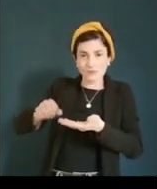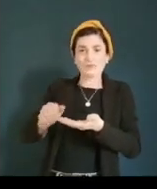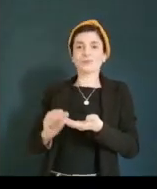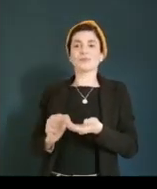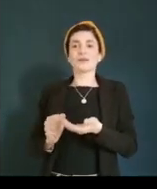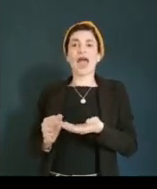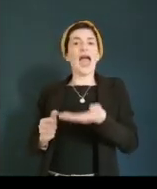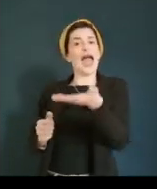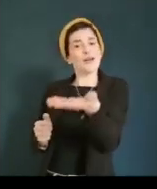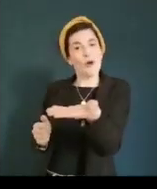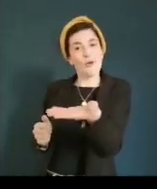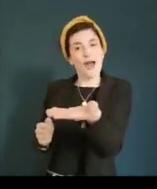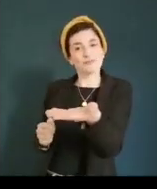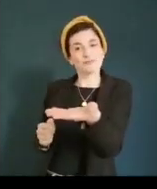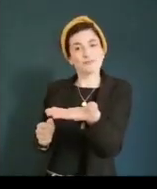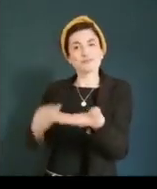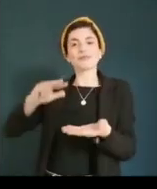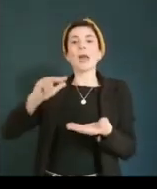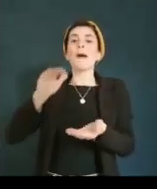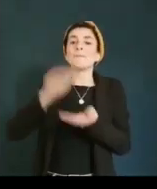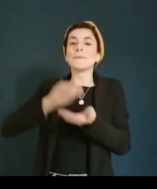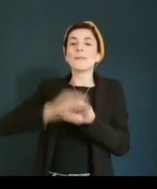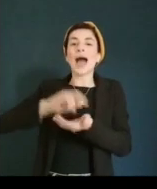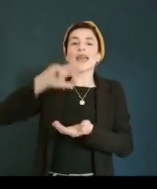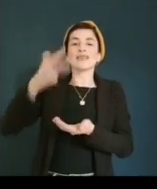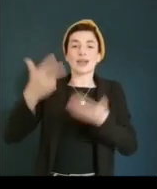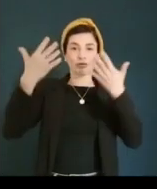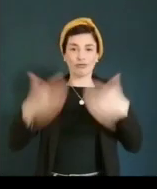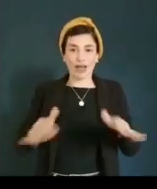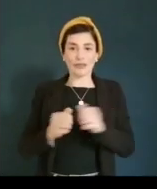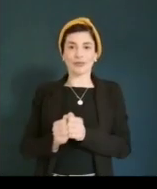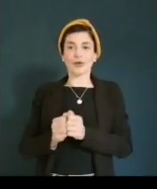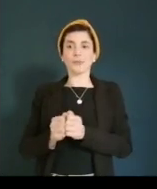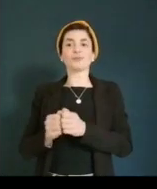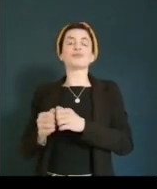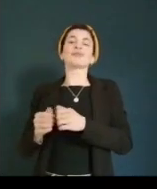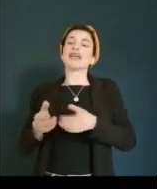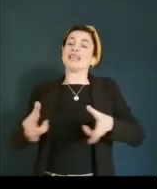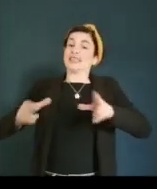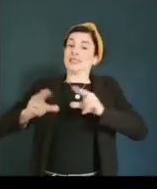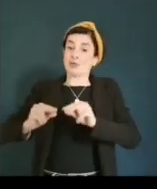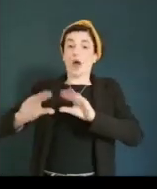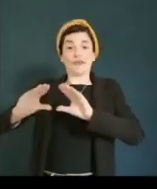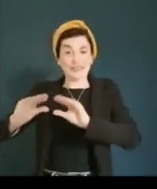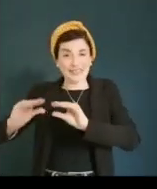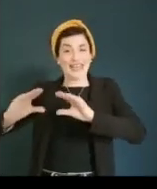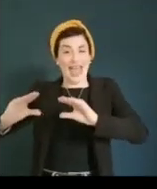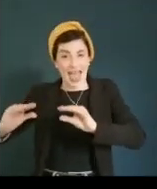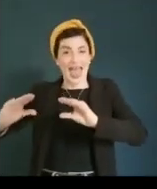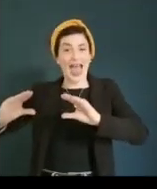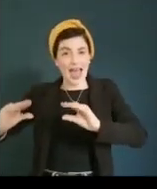Ecco qua, terzo pane. Rischiaccio nuovamente, rifaccio una